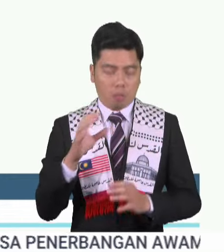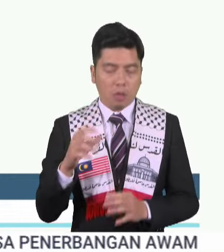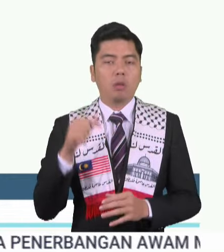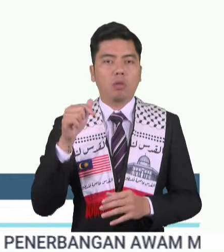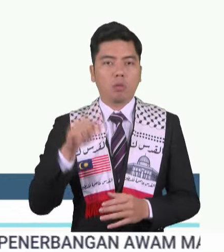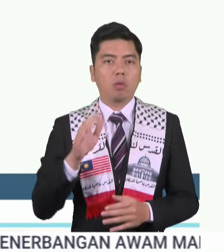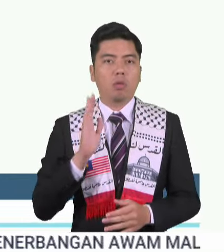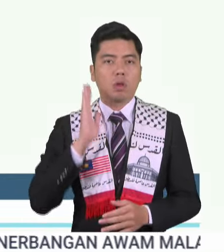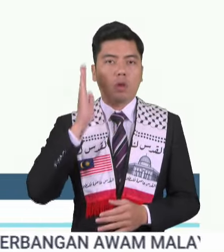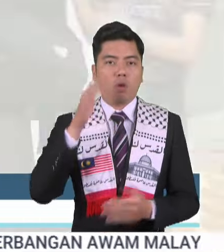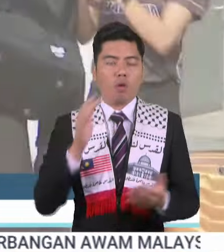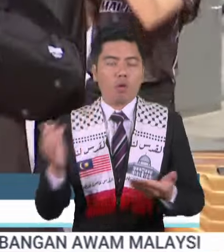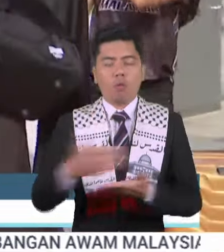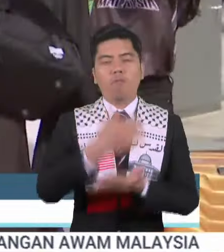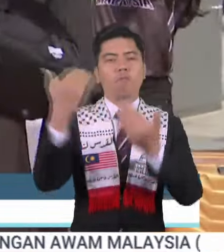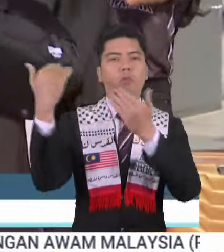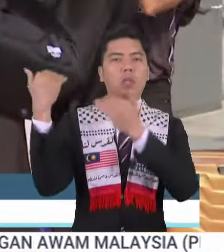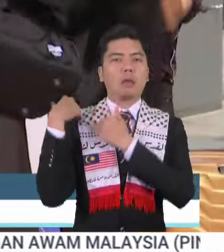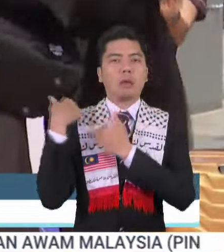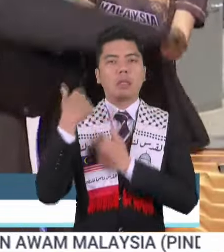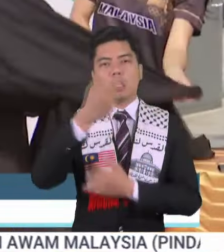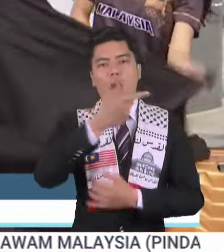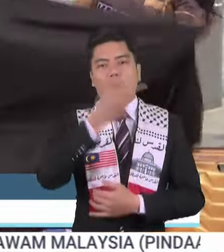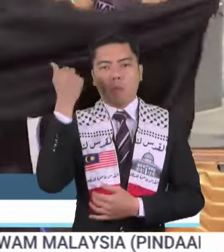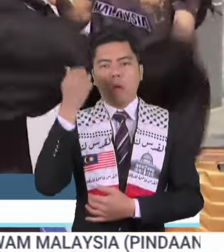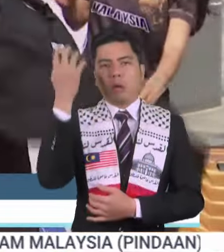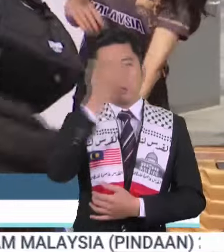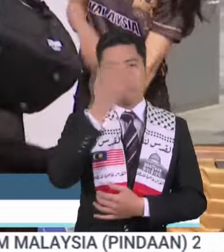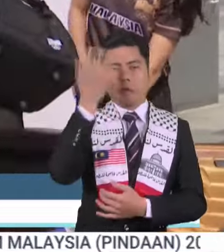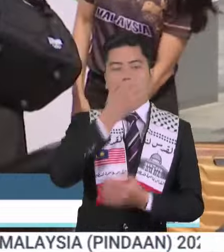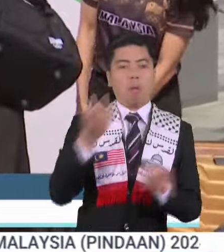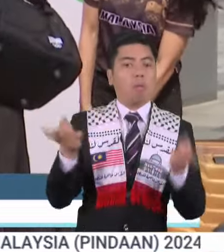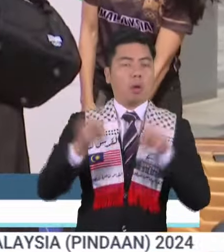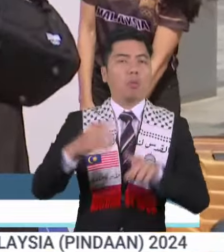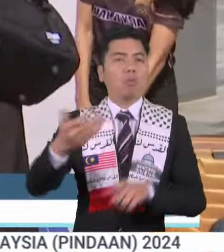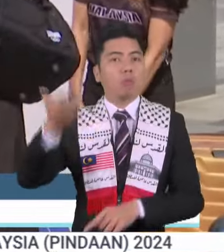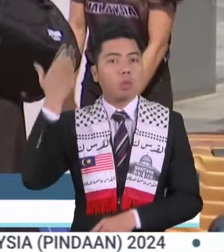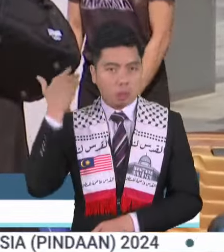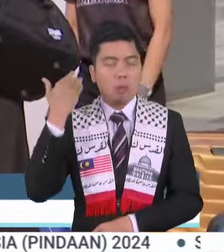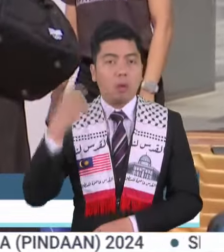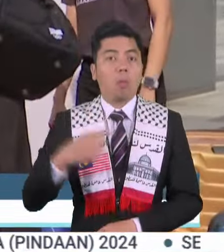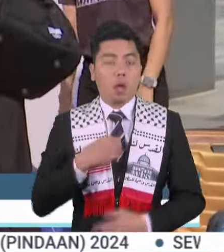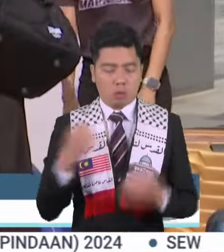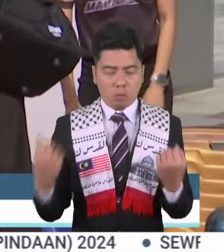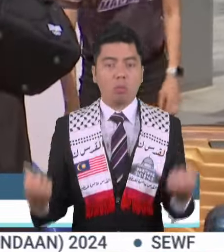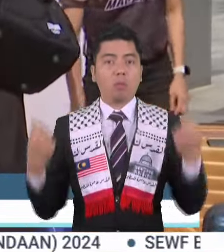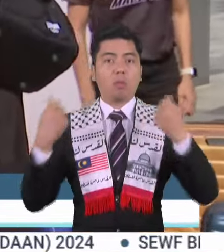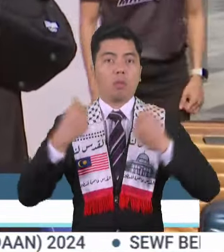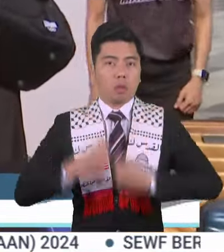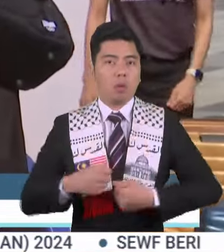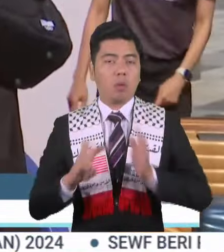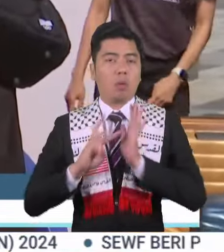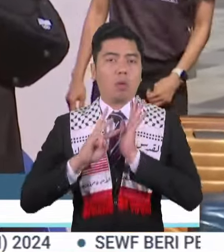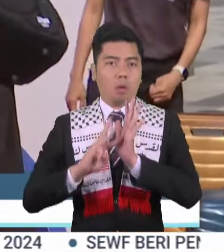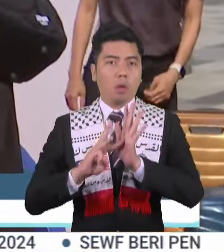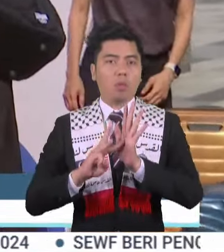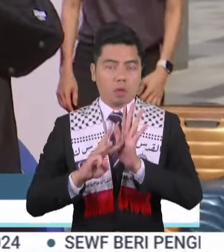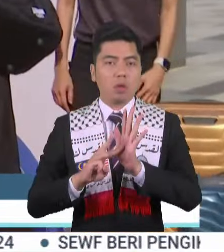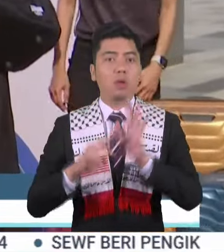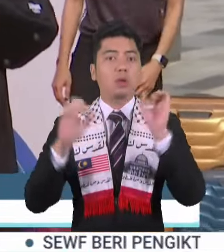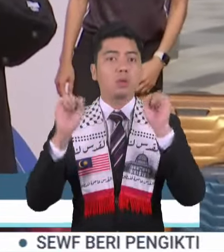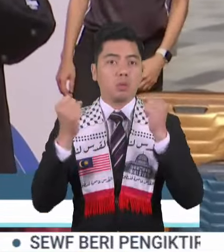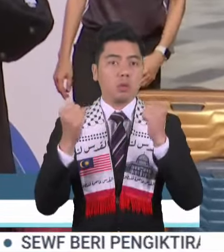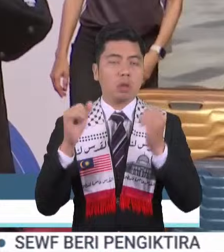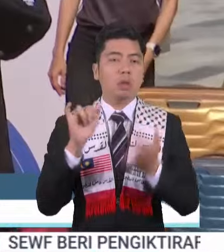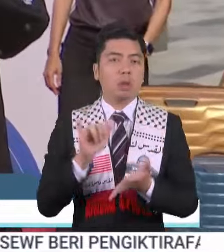itu akan mengambil sepenuh tanggungjawab atas kekeliruan yang berlaku. Pakaian rasmi kontinjen negara ke pelbagai temasya